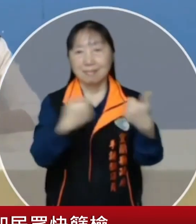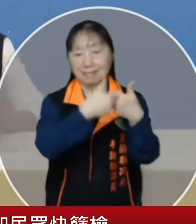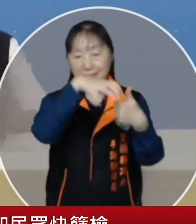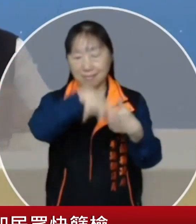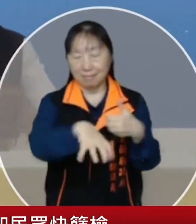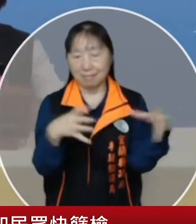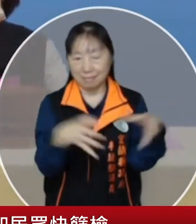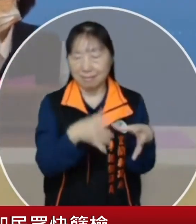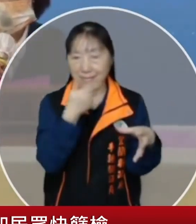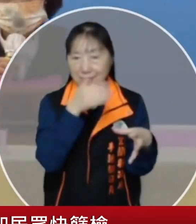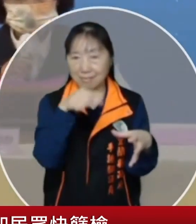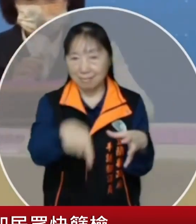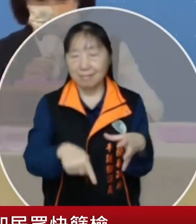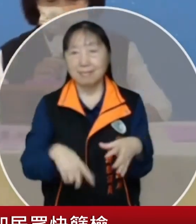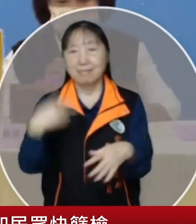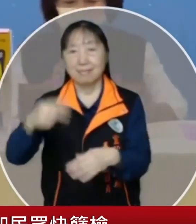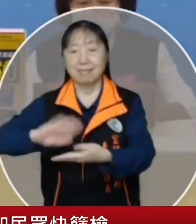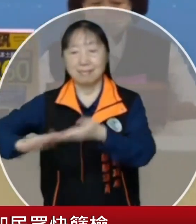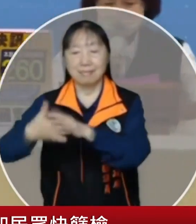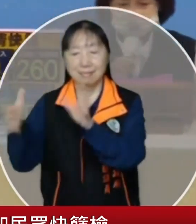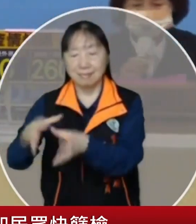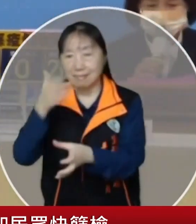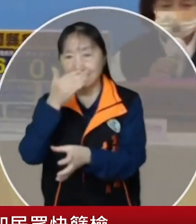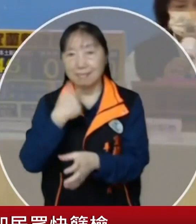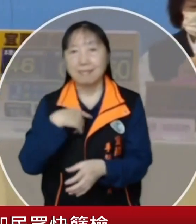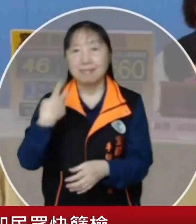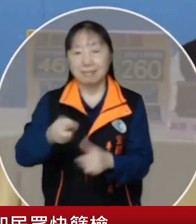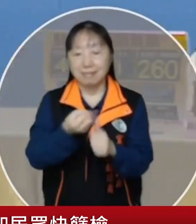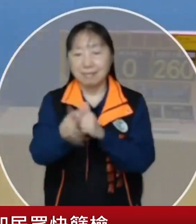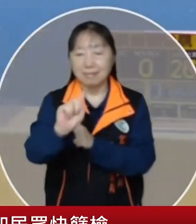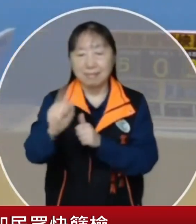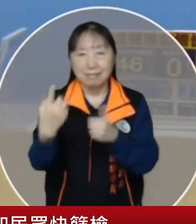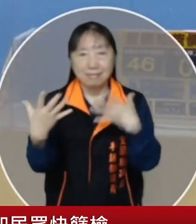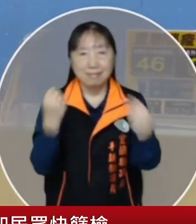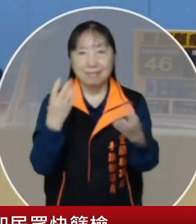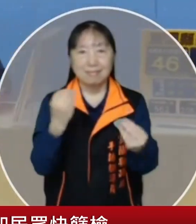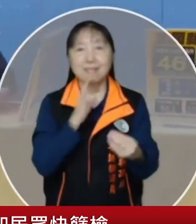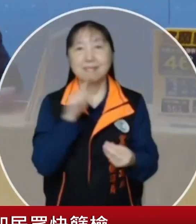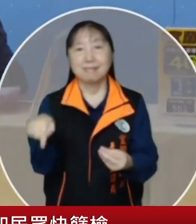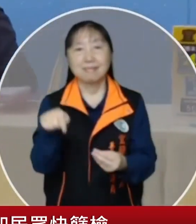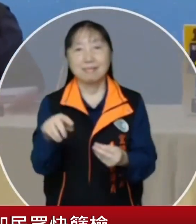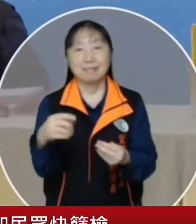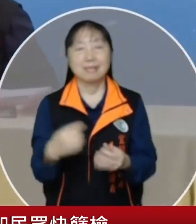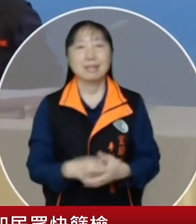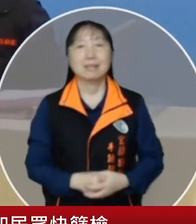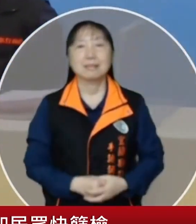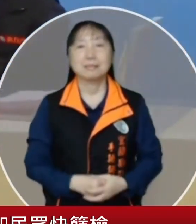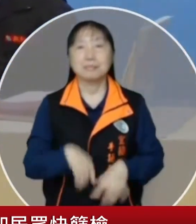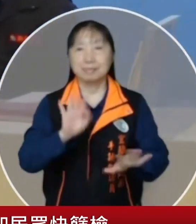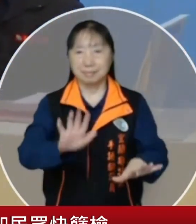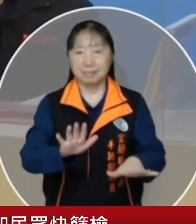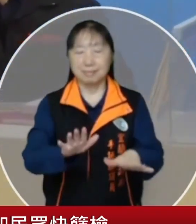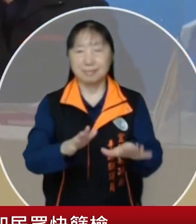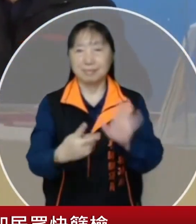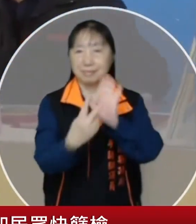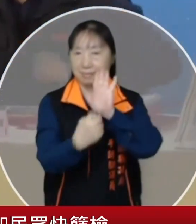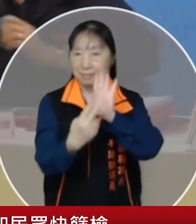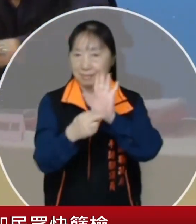聚餐的群聚案，感染源不明的零星个案。接下来呢，说明的这个细